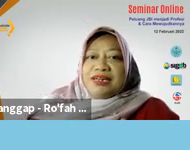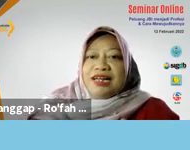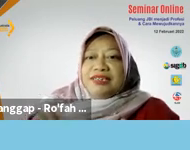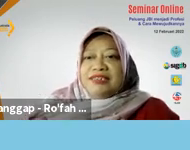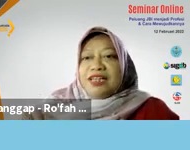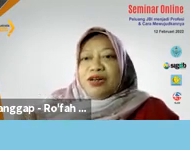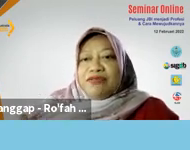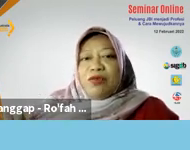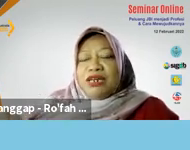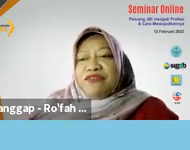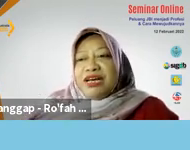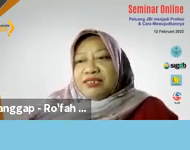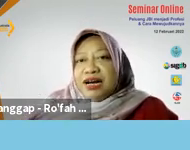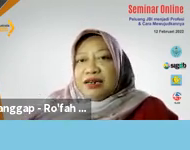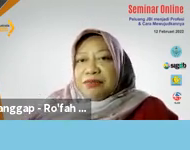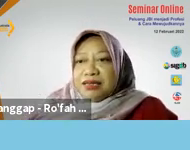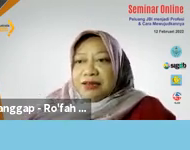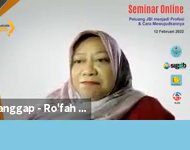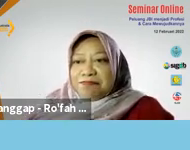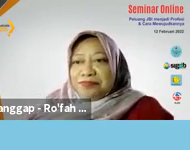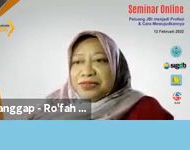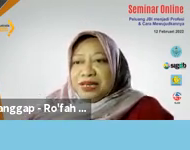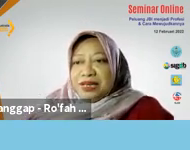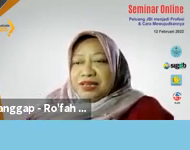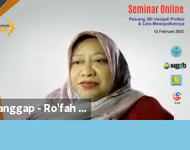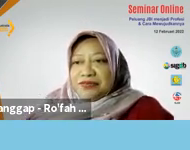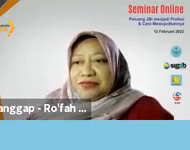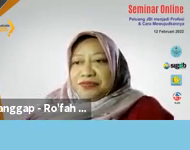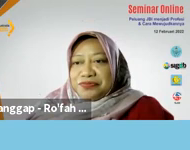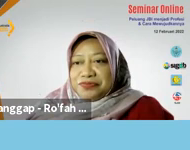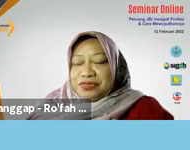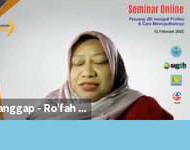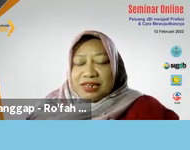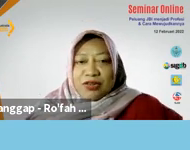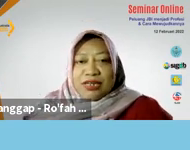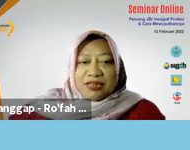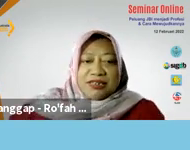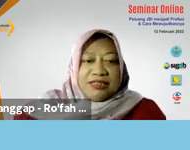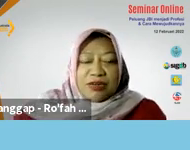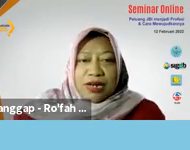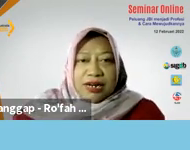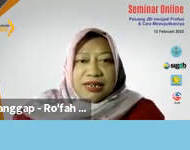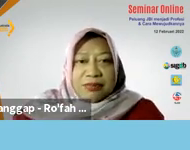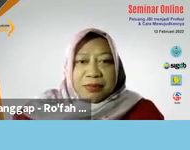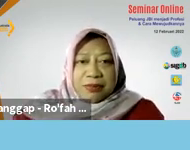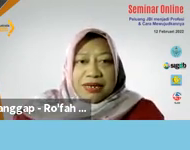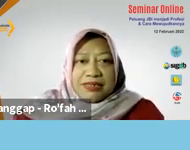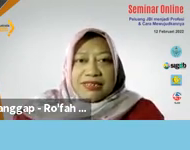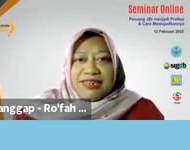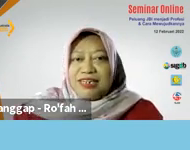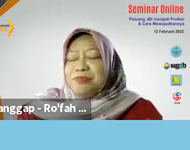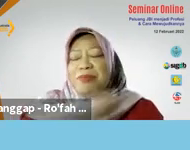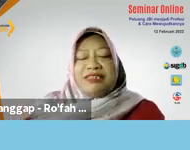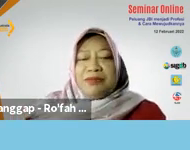dengan jenjang atau level kualifikasi akademik nya jadi kalau tadi nanti saya ulangi lagi nih beberapa